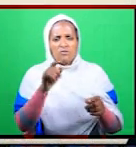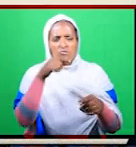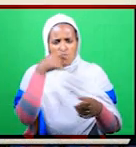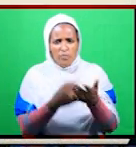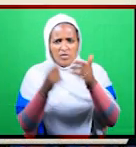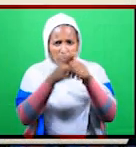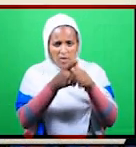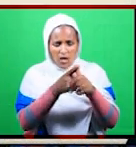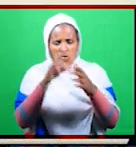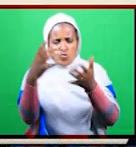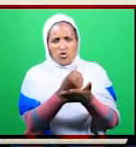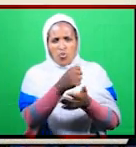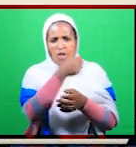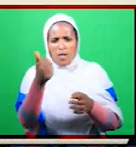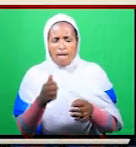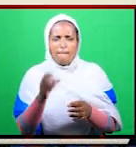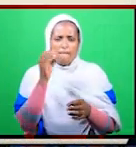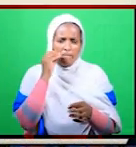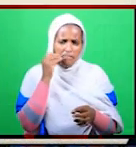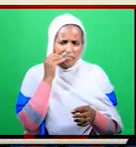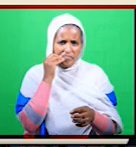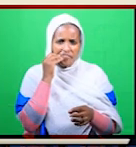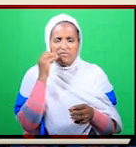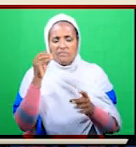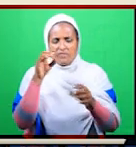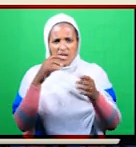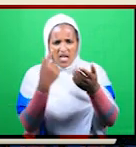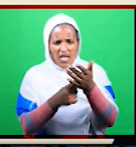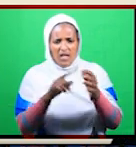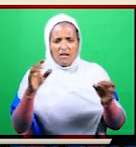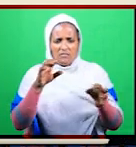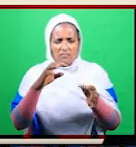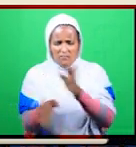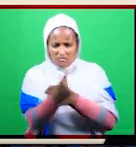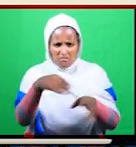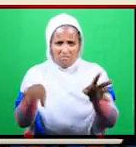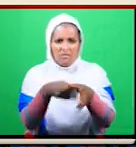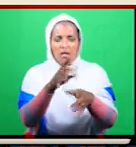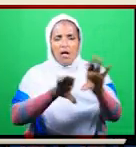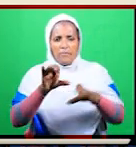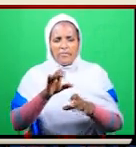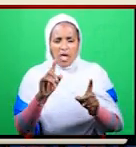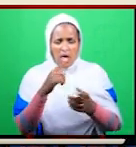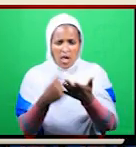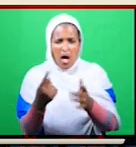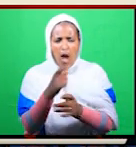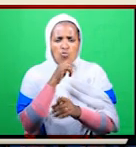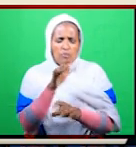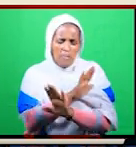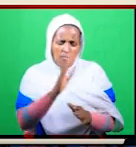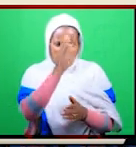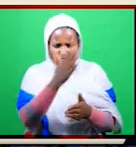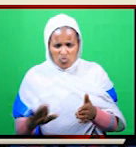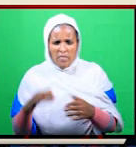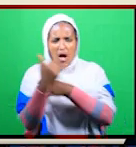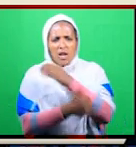ማሰብ ብሎ ማለት መጀመሪያ የወሰደው ሌላ ነበር። ቤት ያደር ነገሩ እንዲም ታታ ማድረግ ነበር ያሰበው። ያልሆነ አለ